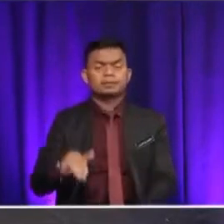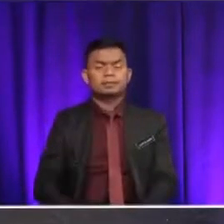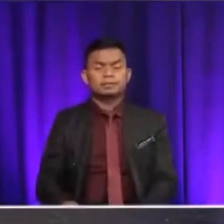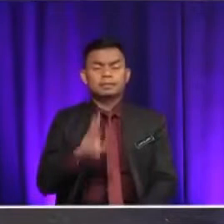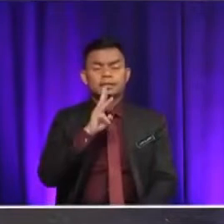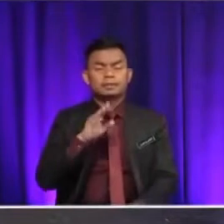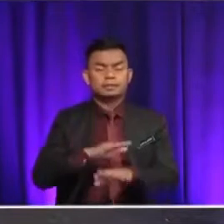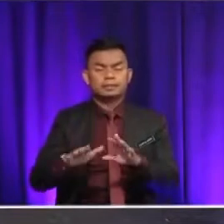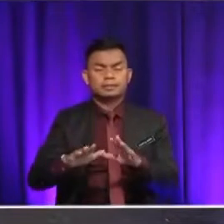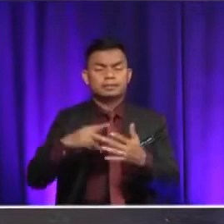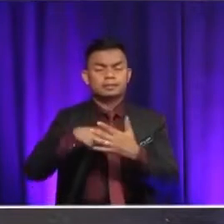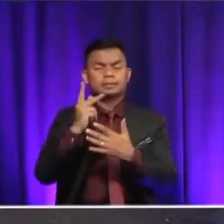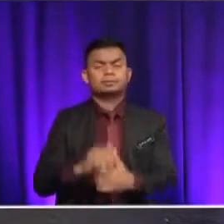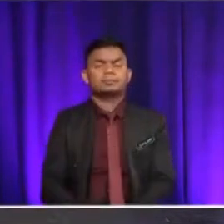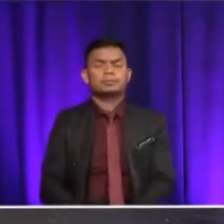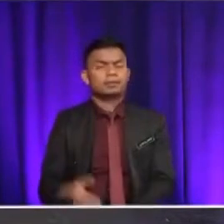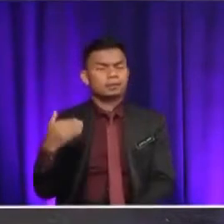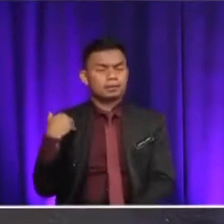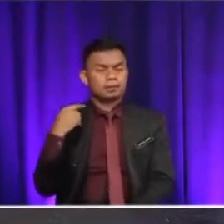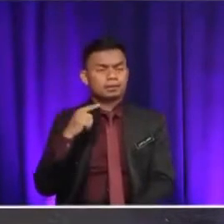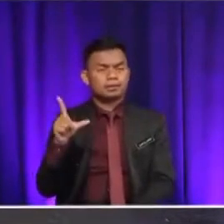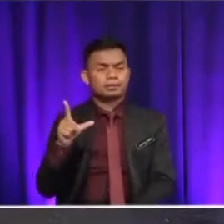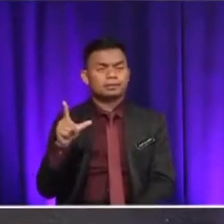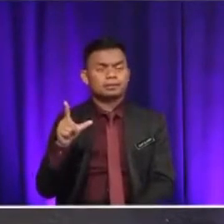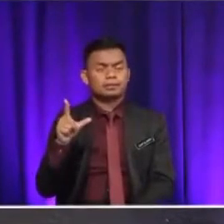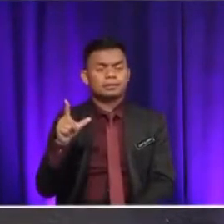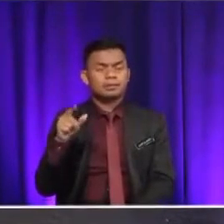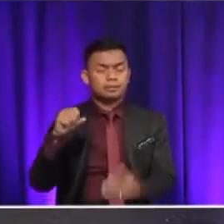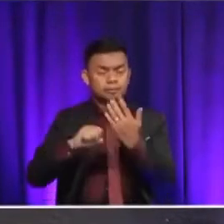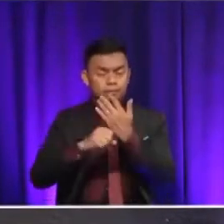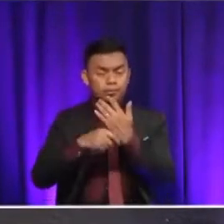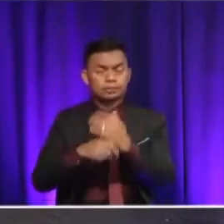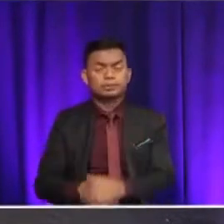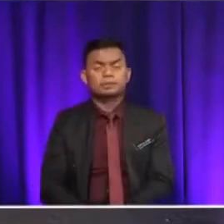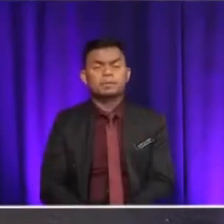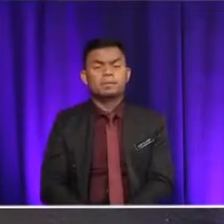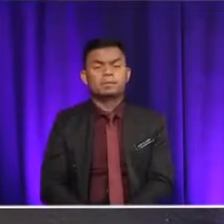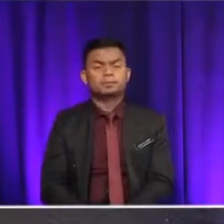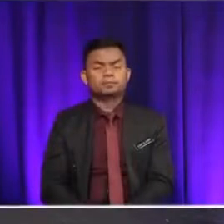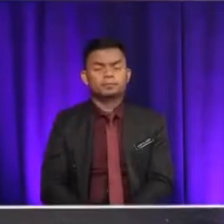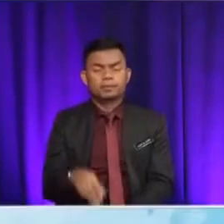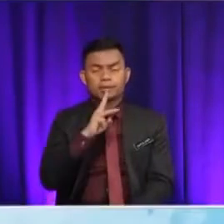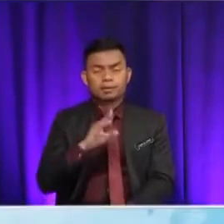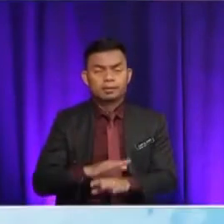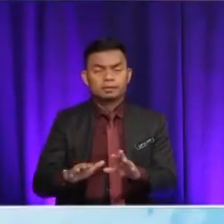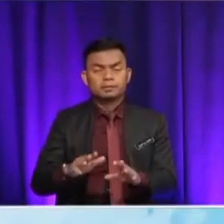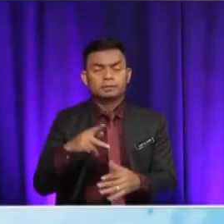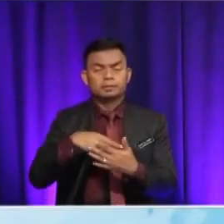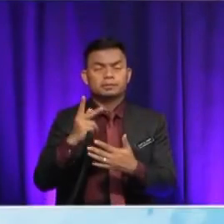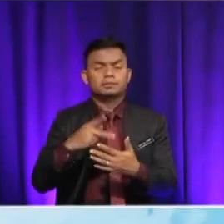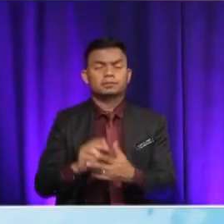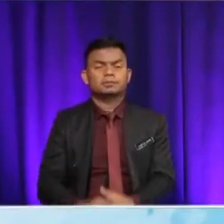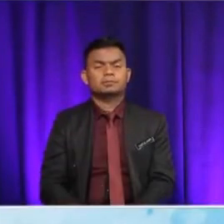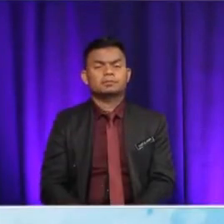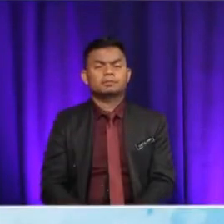keluar? Ada lagi puncanya. Agak-agak apa punca dia? Siapa nak cuba jawab? Apa lagi punca air tak keluar? Dah pasang betul dah ni.